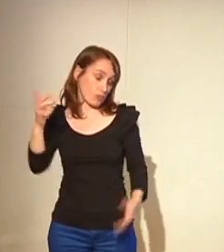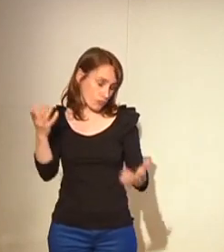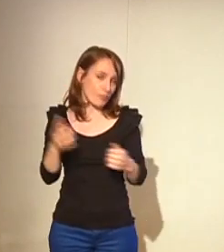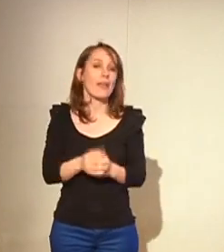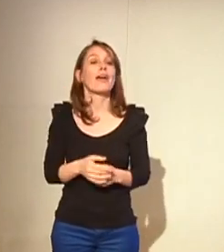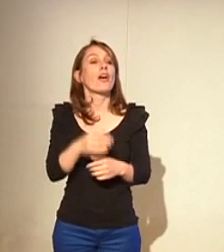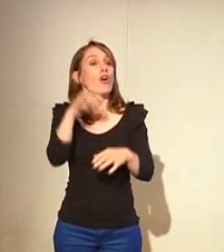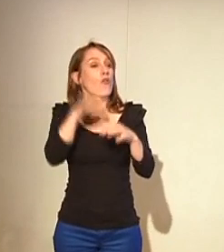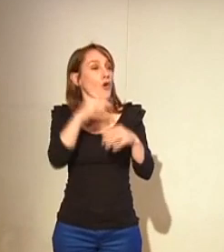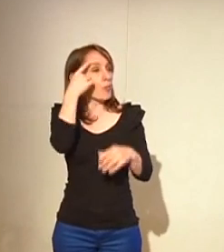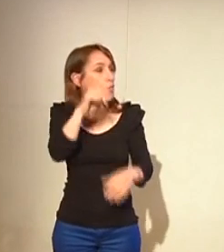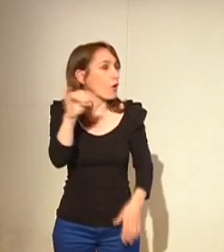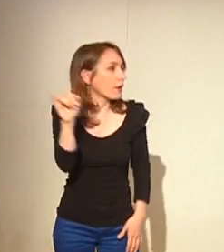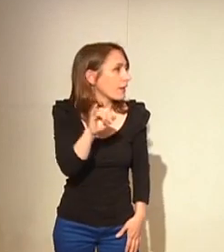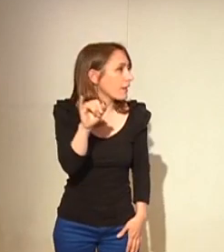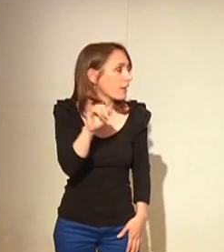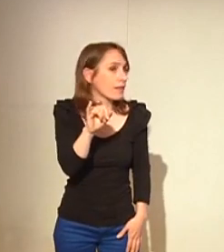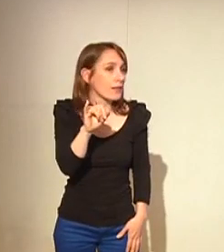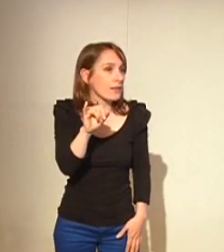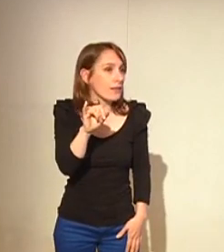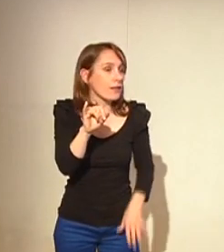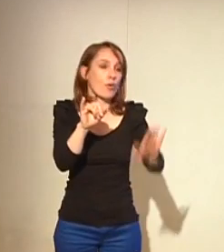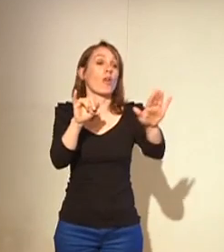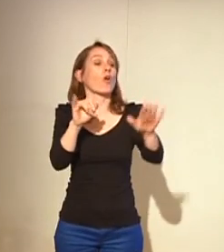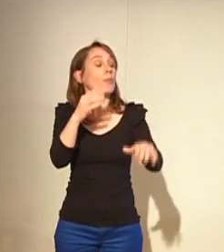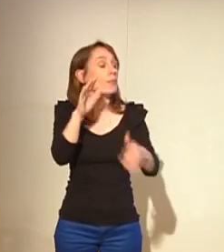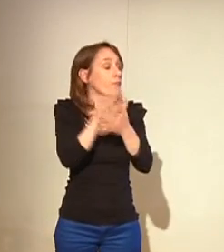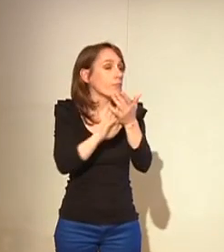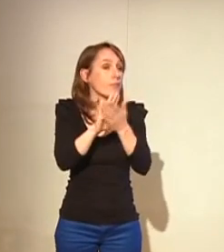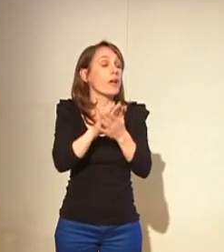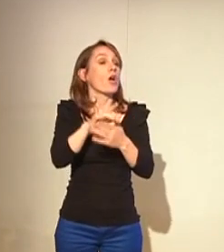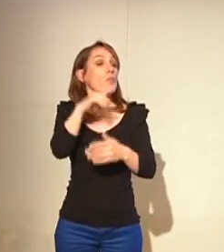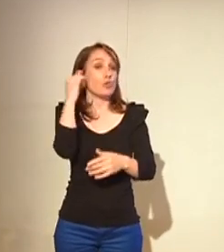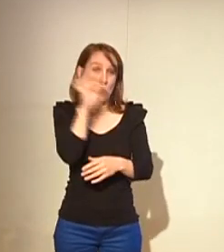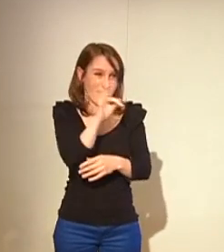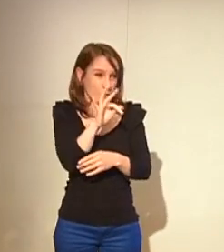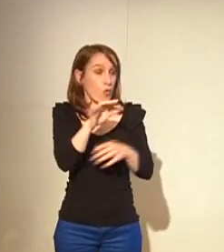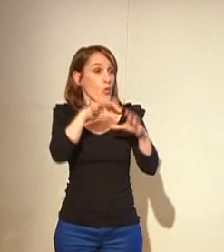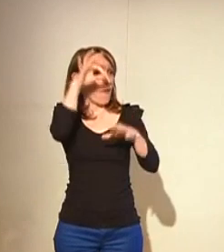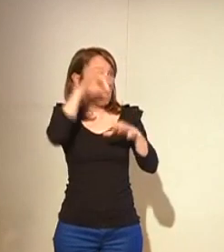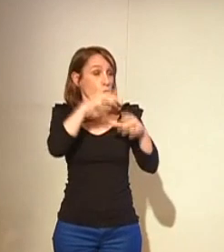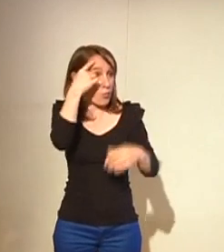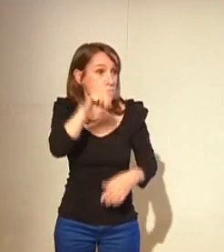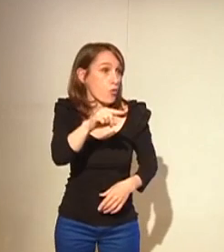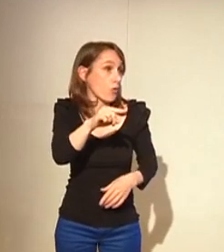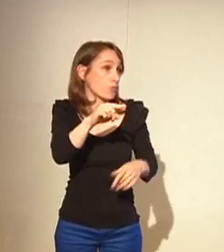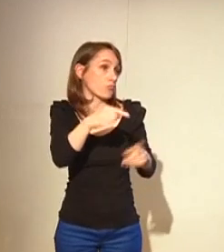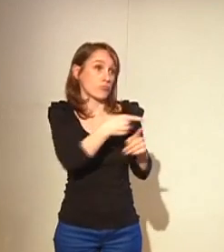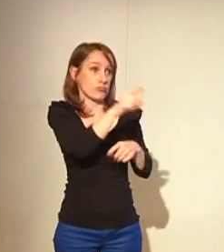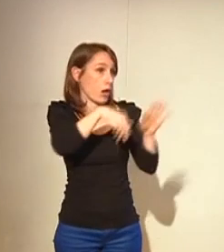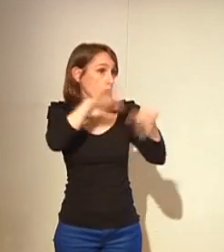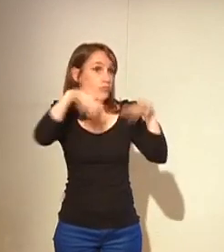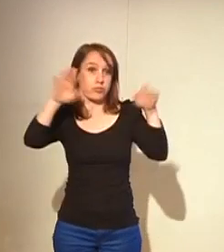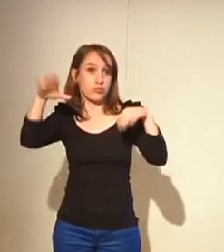est pour donc qui est pour avoir pour censeur monsieur fristo normalement le choix est assz